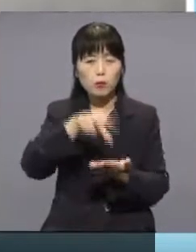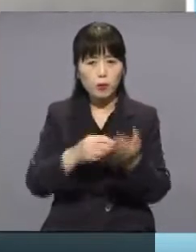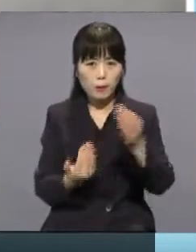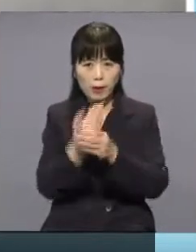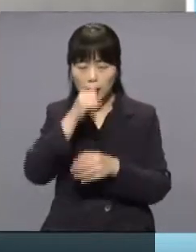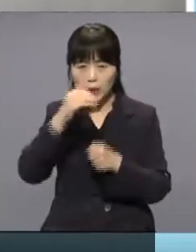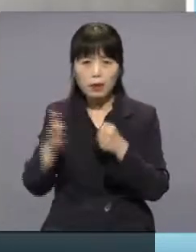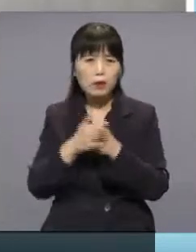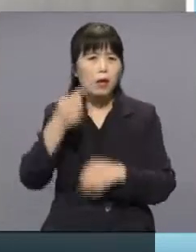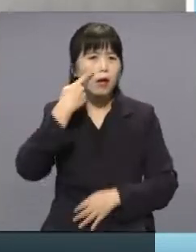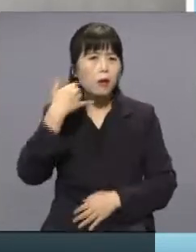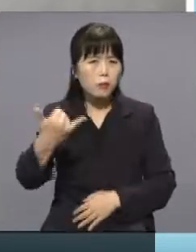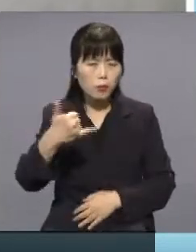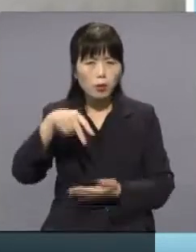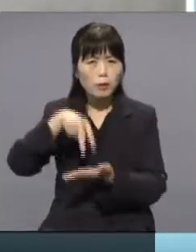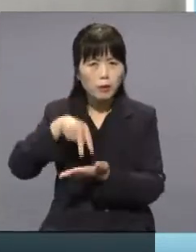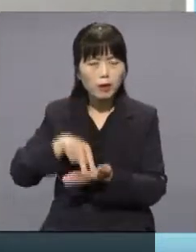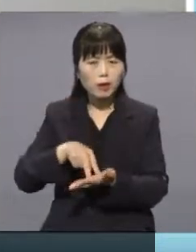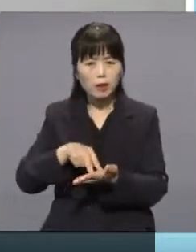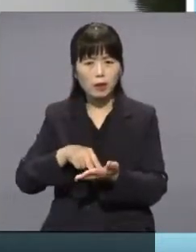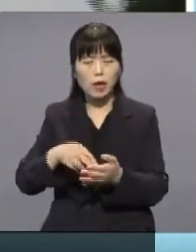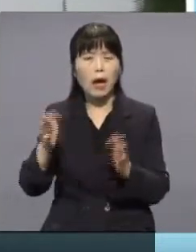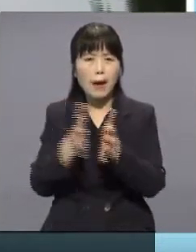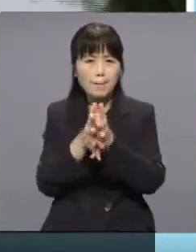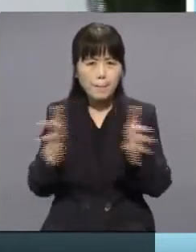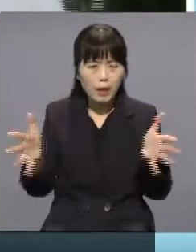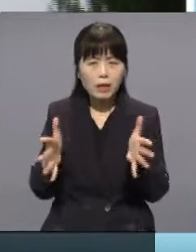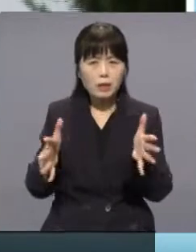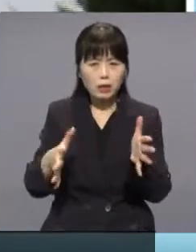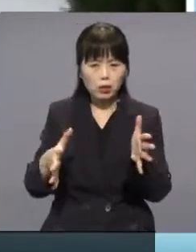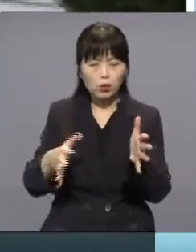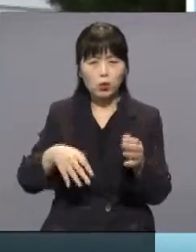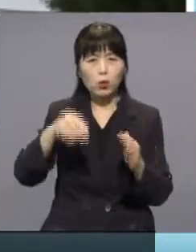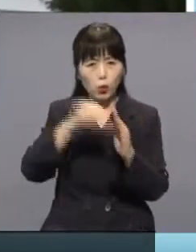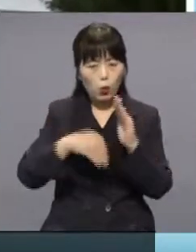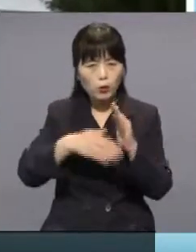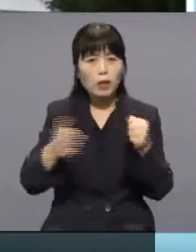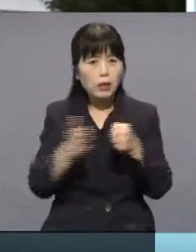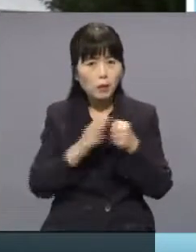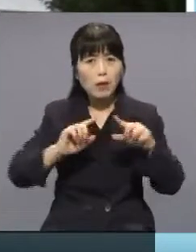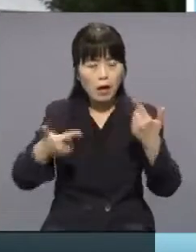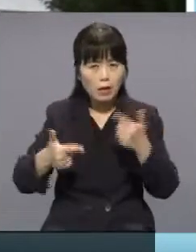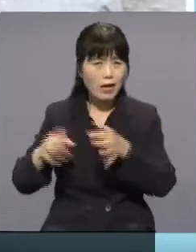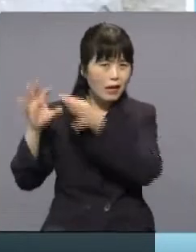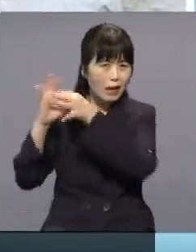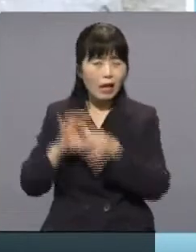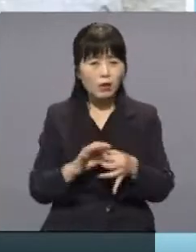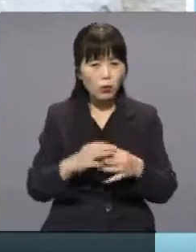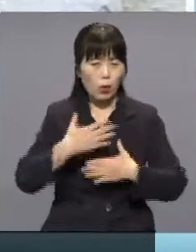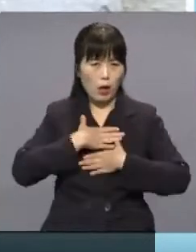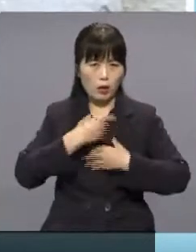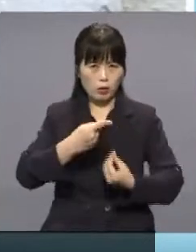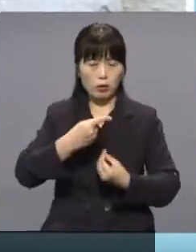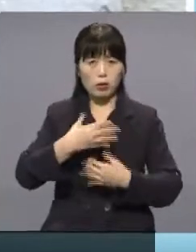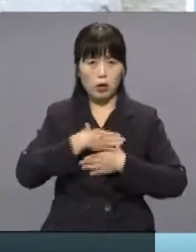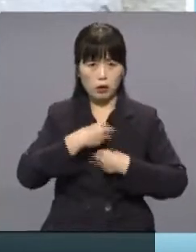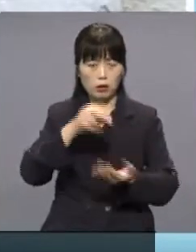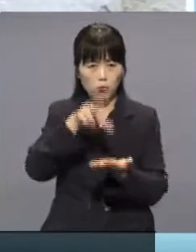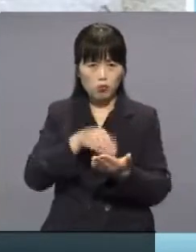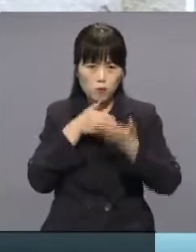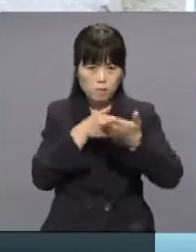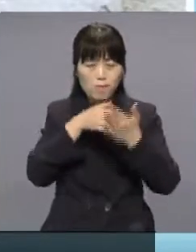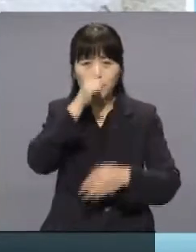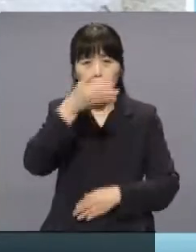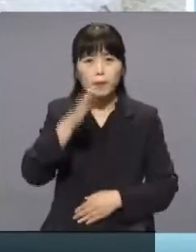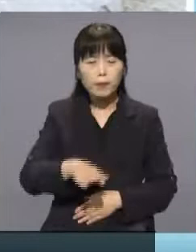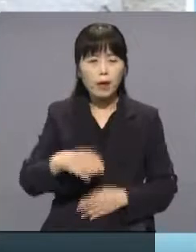보니까 학부모들은 터파기 공사든 아파트 공사로 인해서 그런 거 아니냐라고 하면서 꾸준히 이제 안전에 대한 문제를 제기를 해 왔었는데요